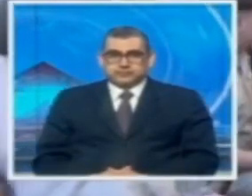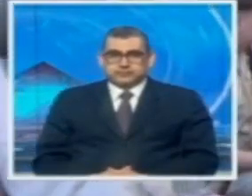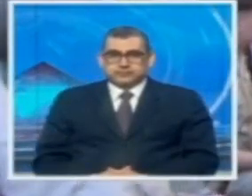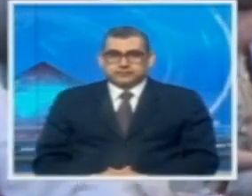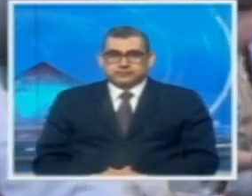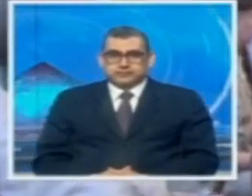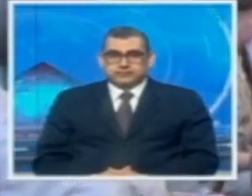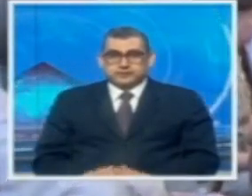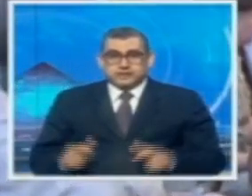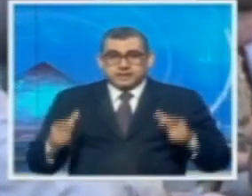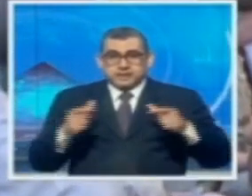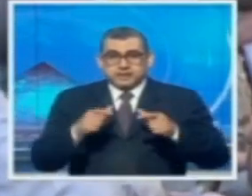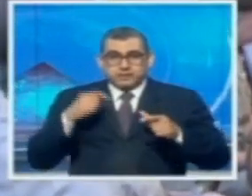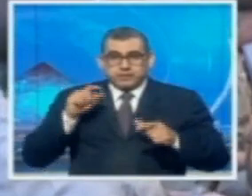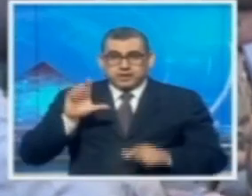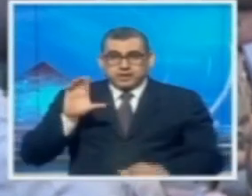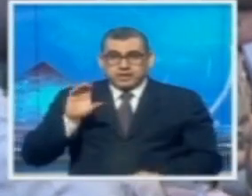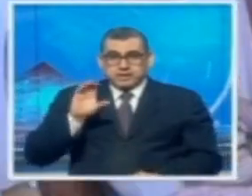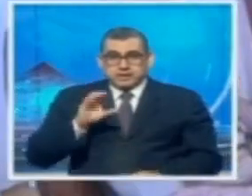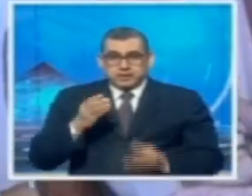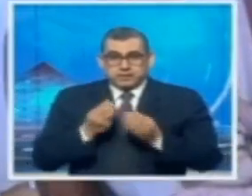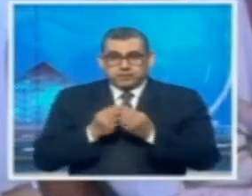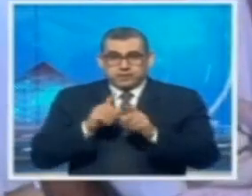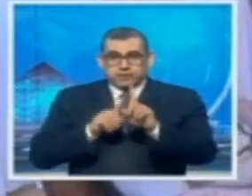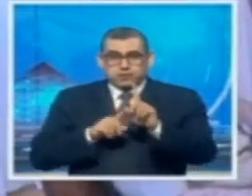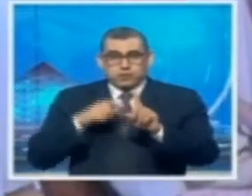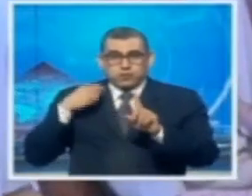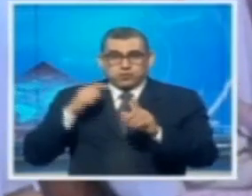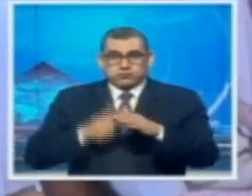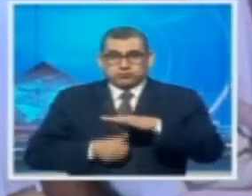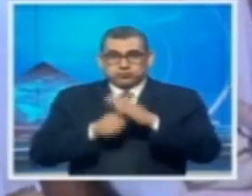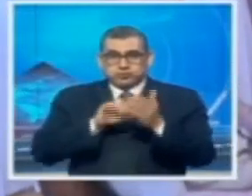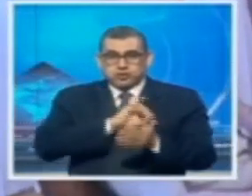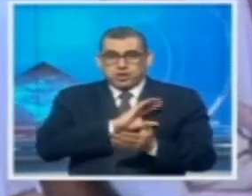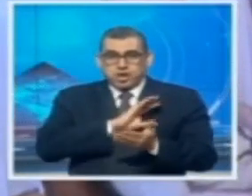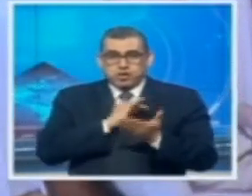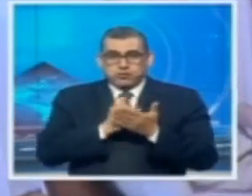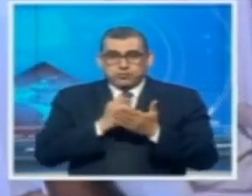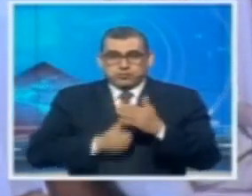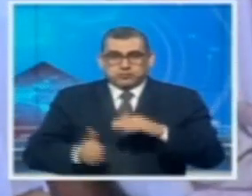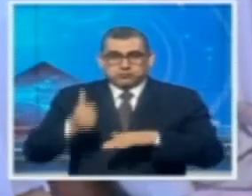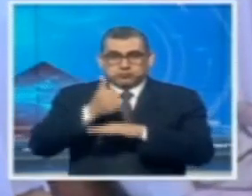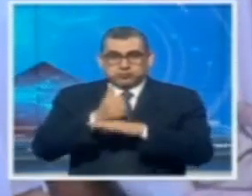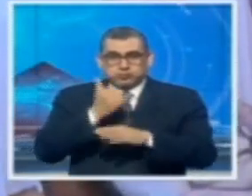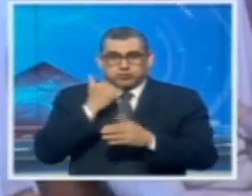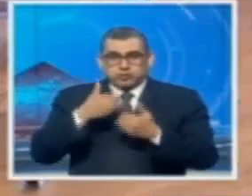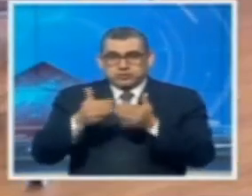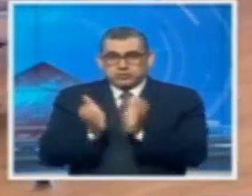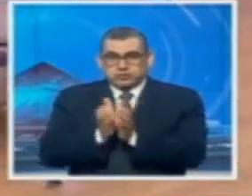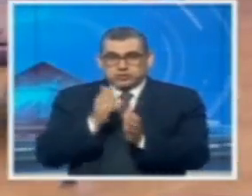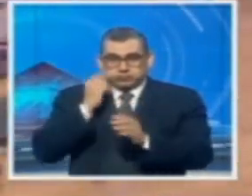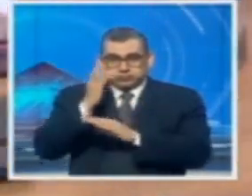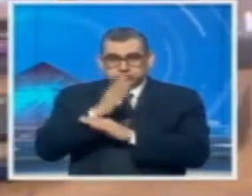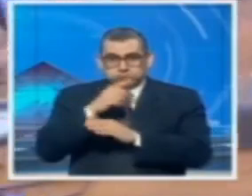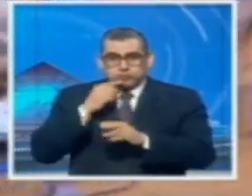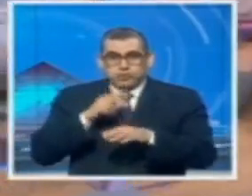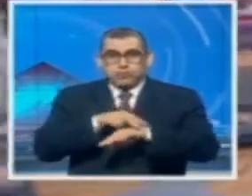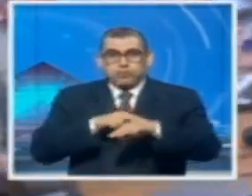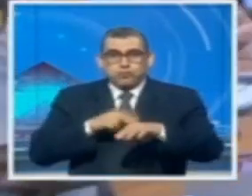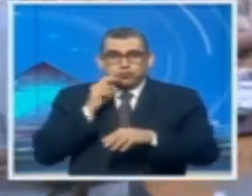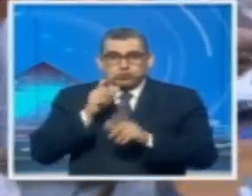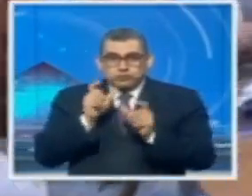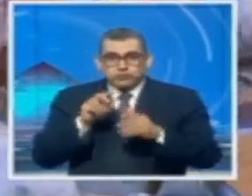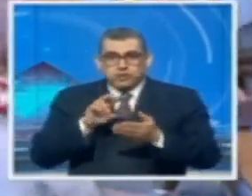اجتمع السيد الرئيس عبد الفتاح السيسي مع الفريق أحمد خالد قائد القيادة الاستراتيجية والمشرف على التصنيع